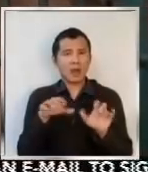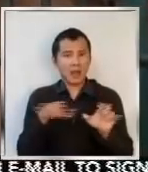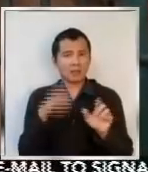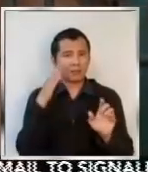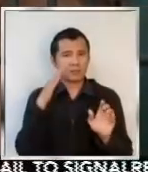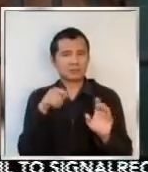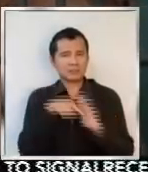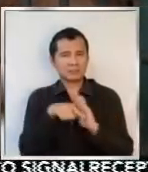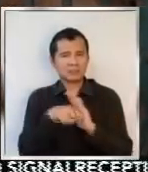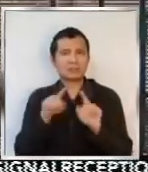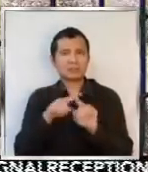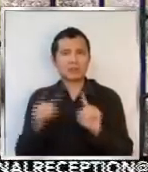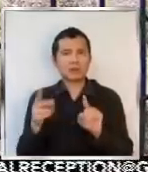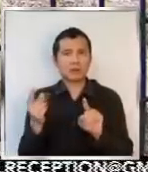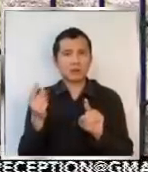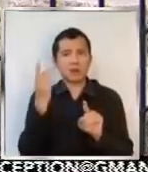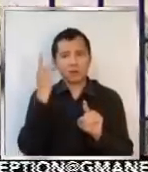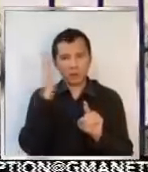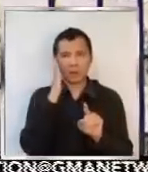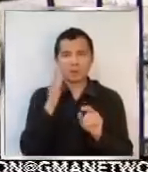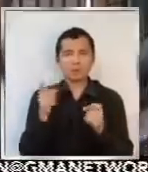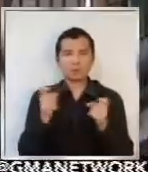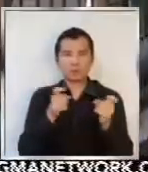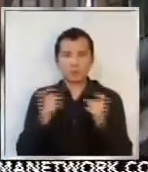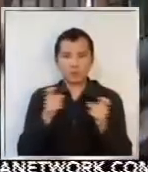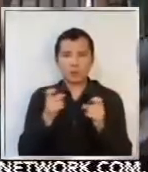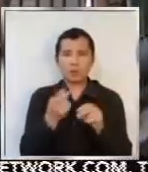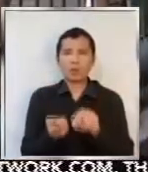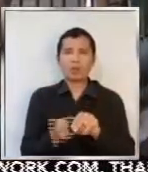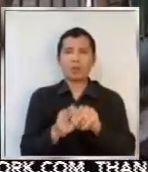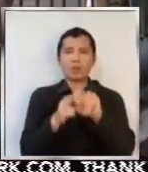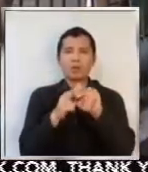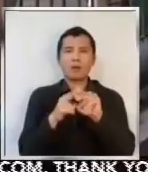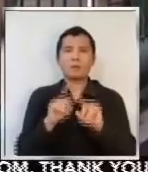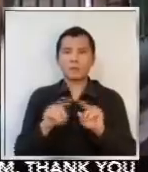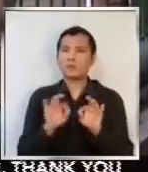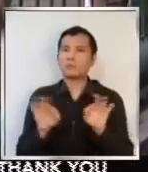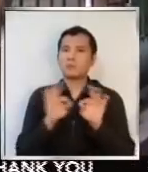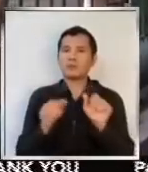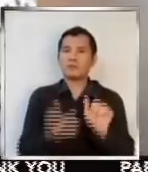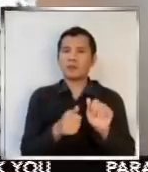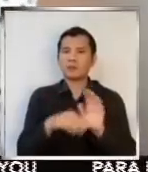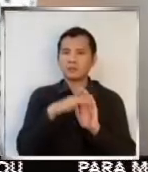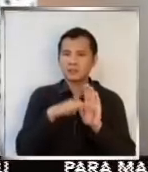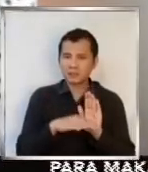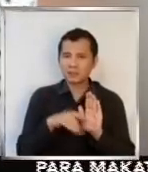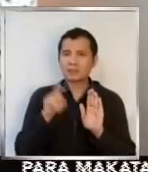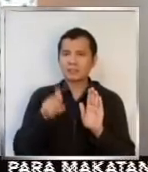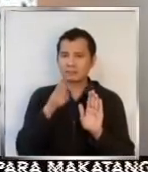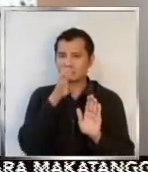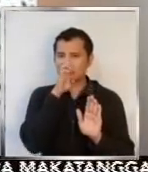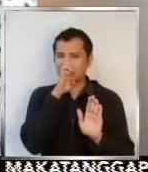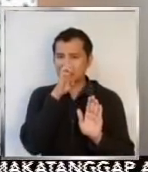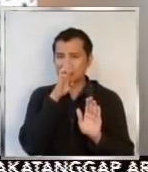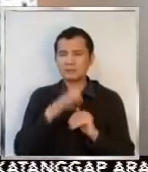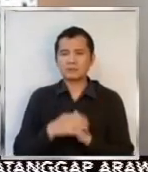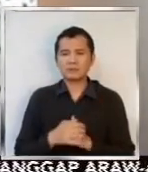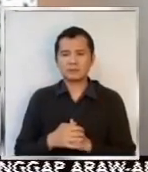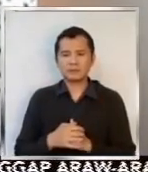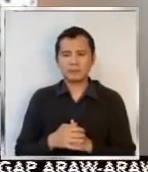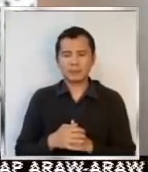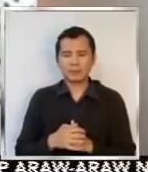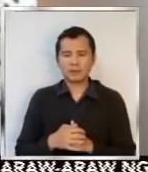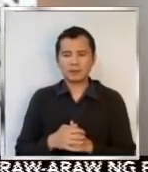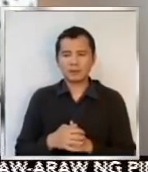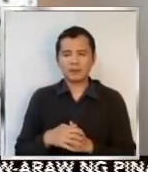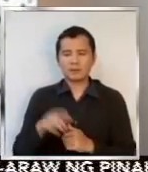usaping population control, pero may mga guidelines daw na dapat masunod. Dapat po ito ay gagawin